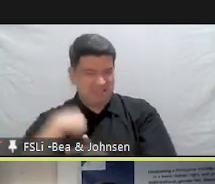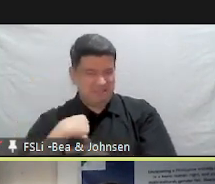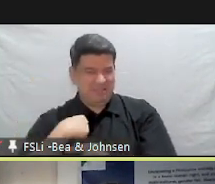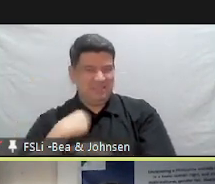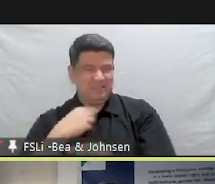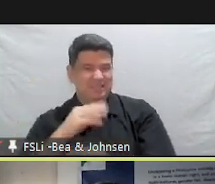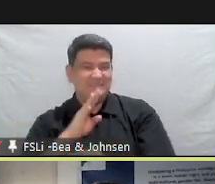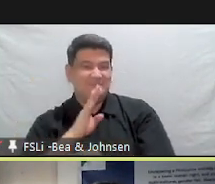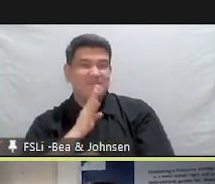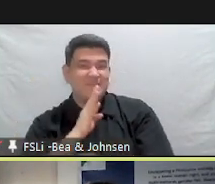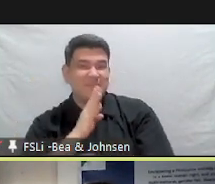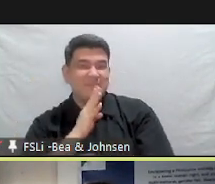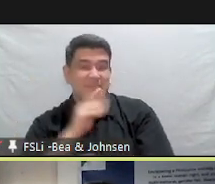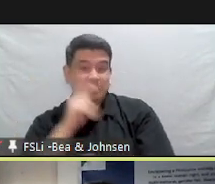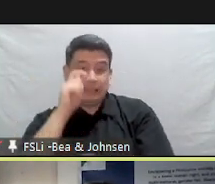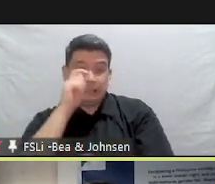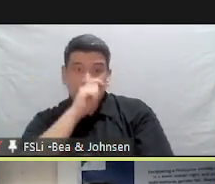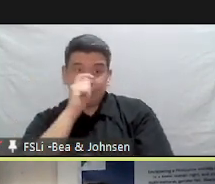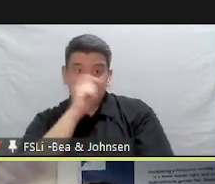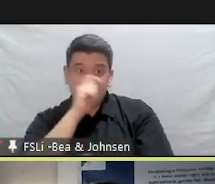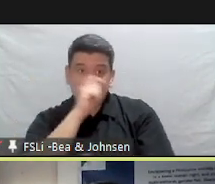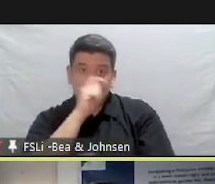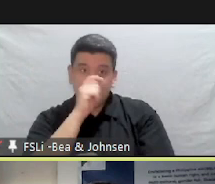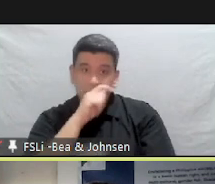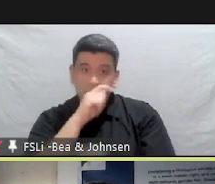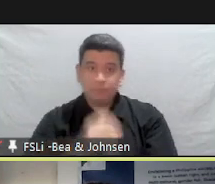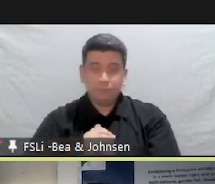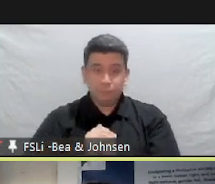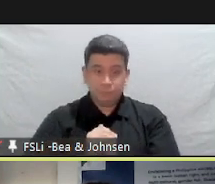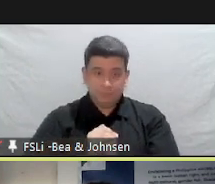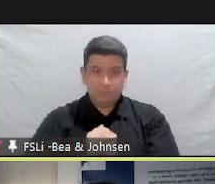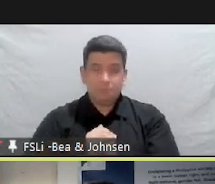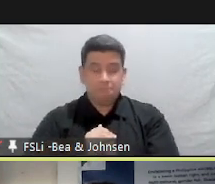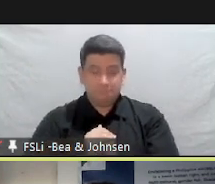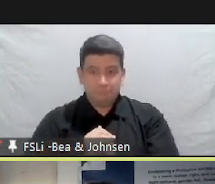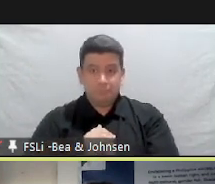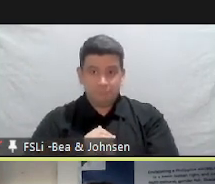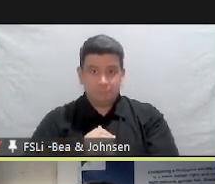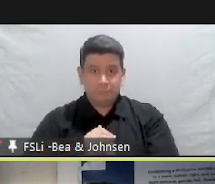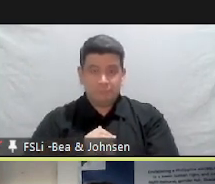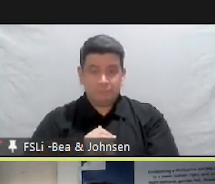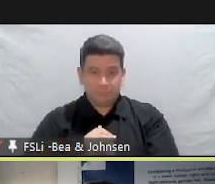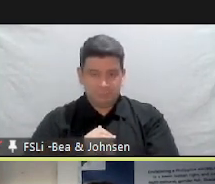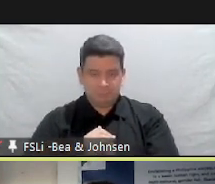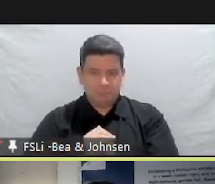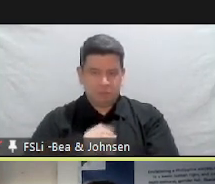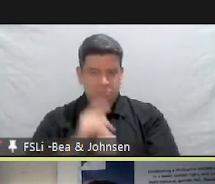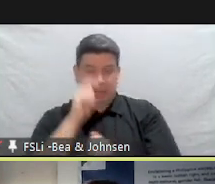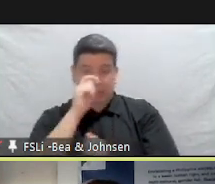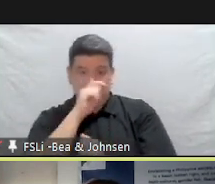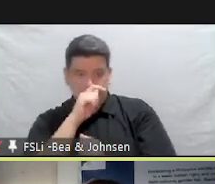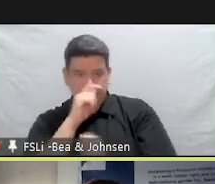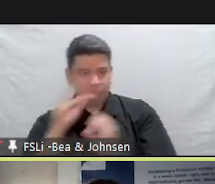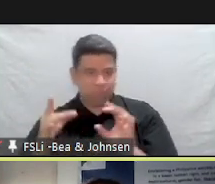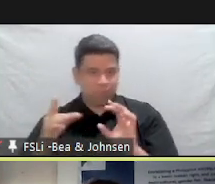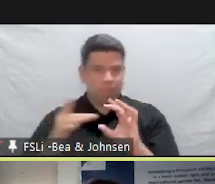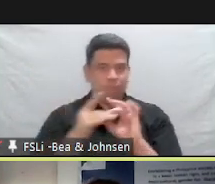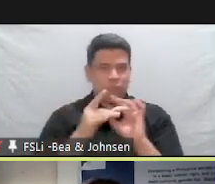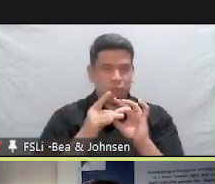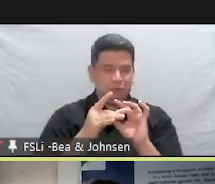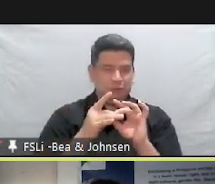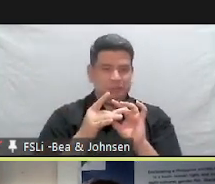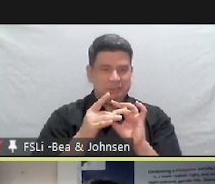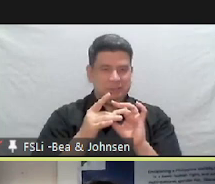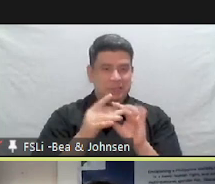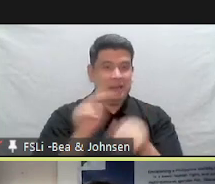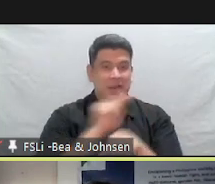namin, parang very close naman talaga sa yung national natin language na Filipino. Talagang nilulook forward po namin yung buwan